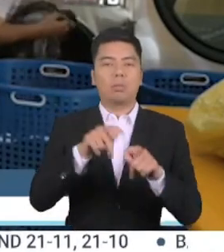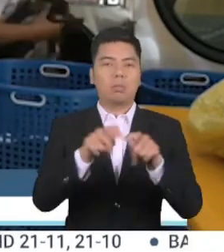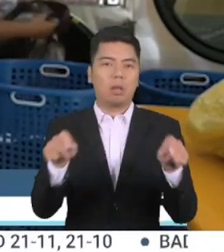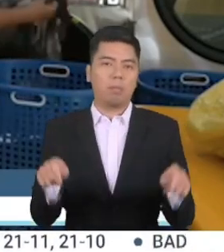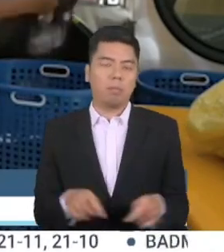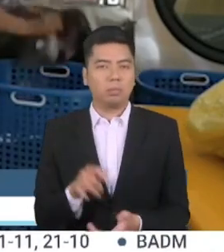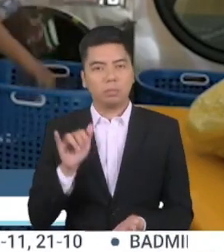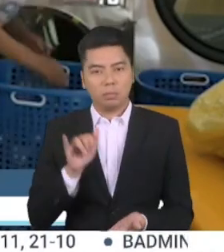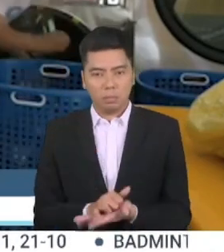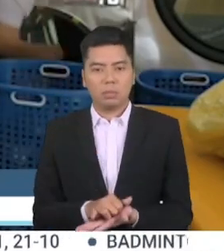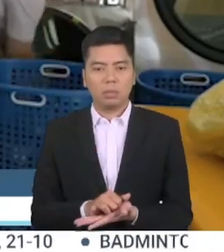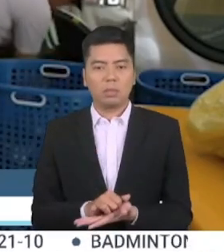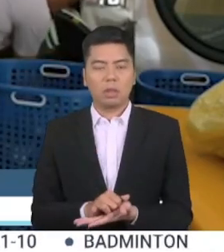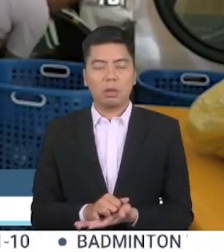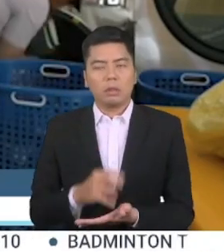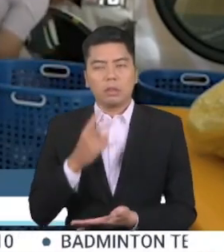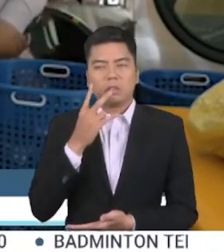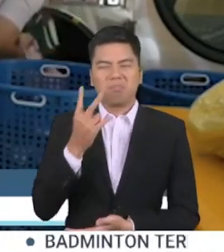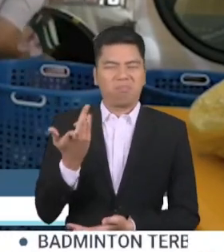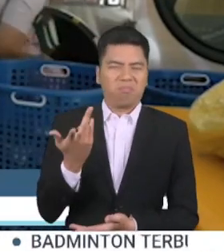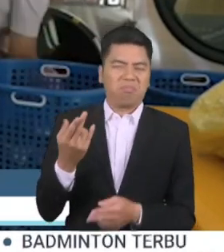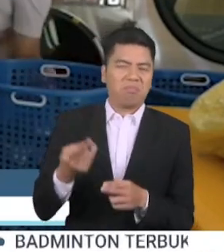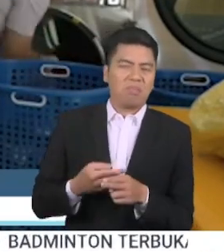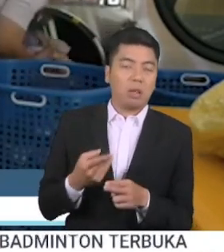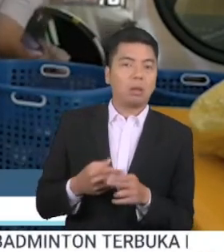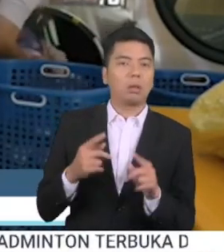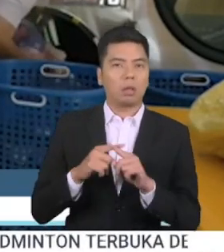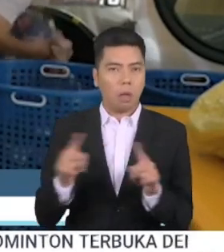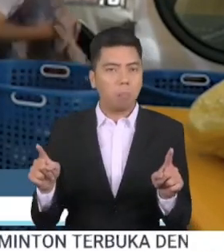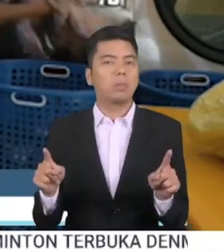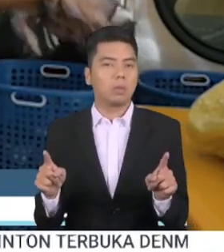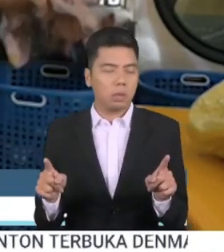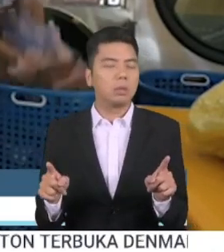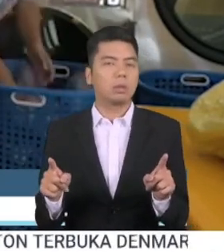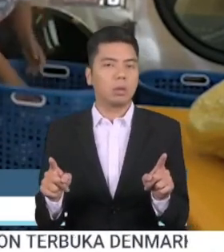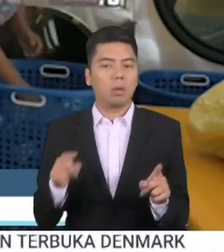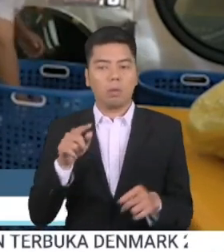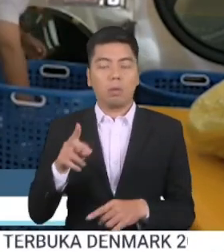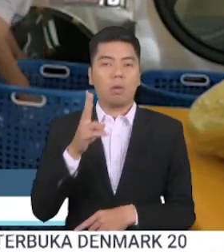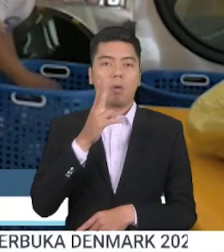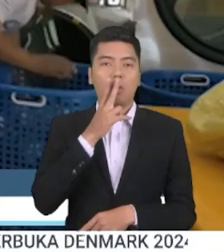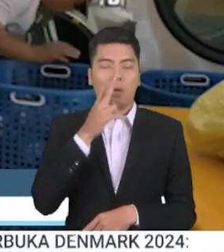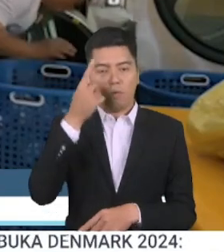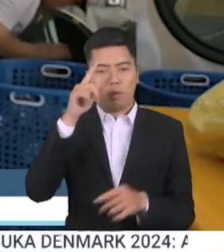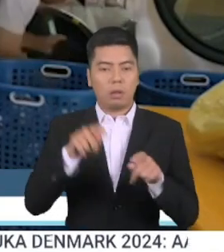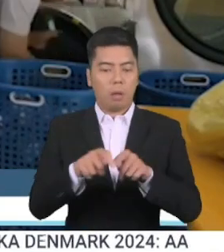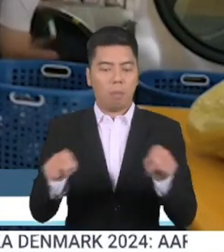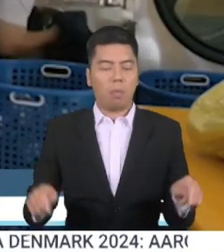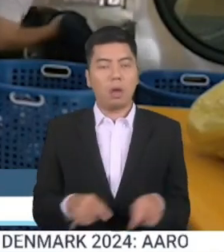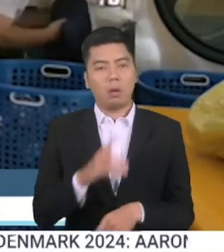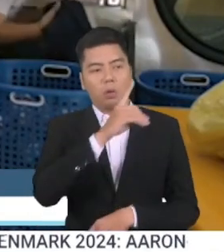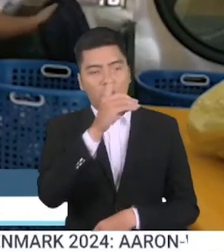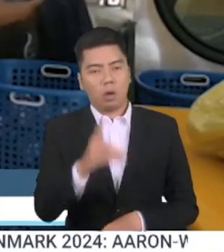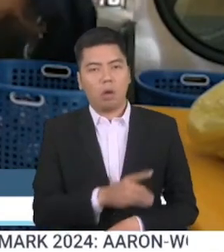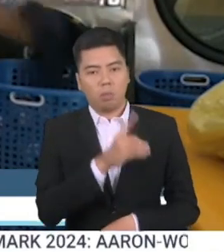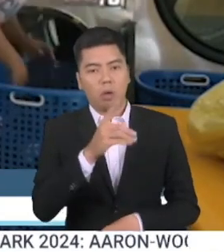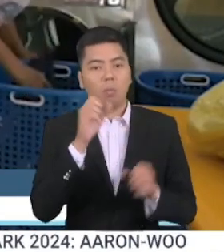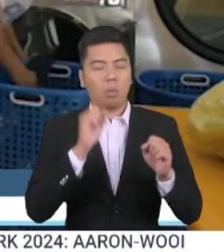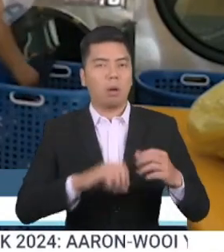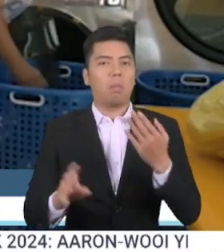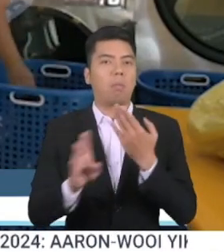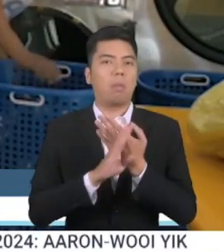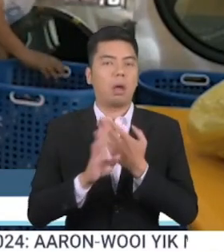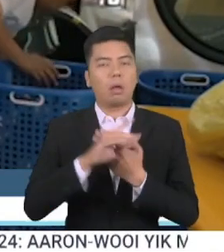ini. Nampak kecil dan biasa, tetapi sebenarnya merokok di ruangan Dobi dapat mengundang